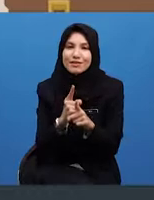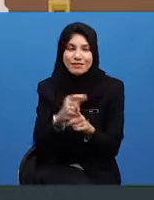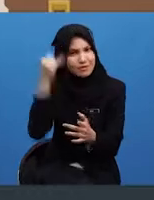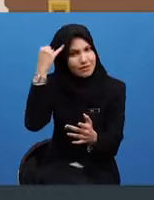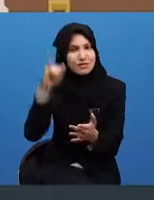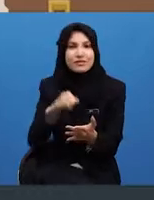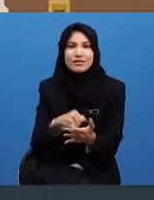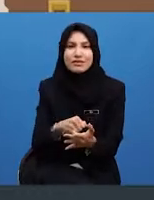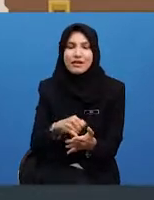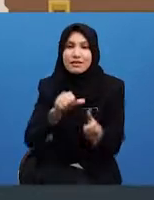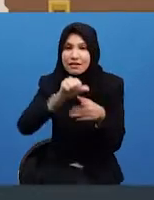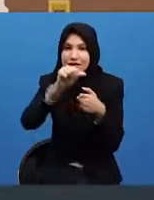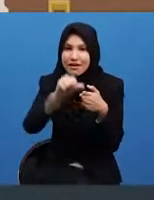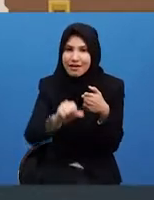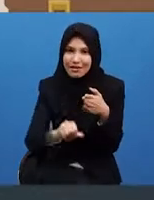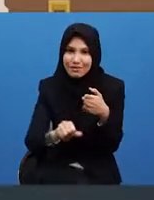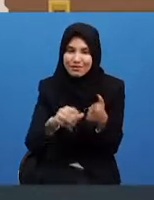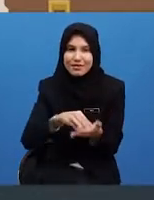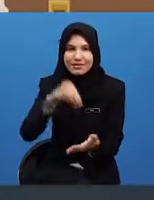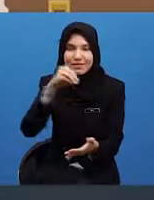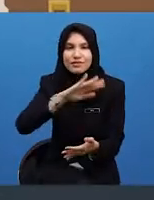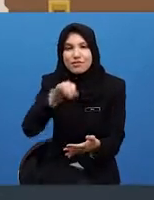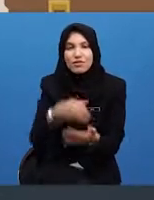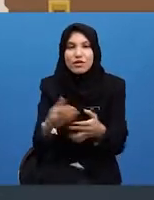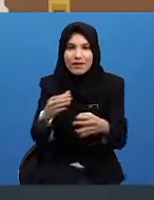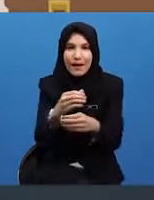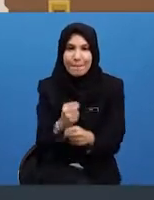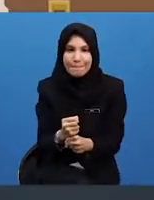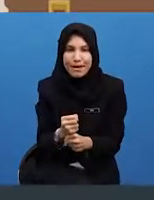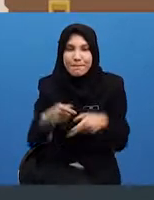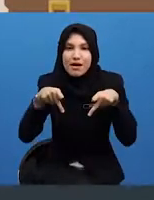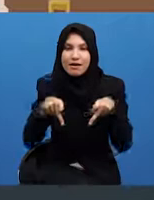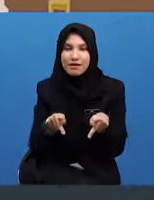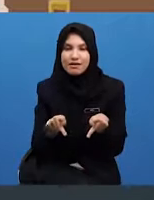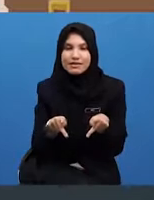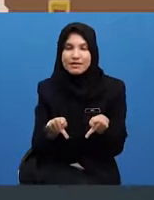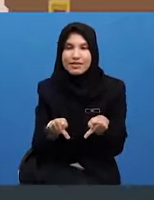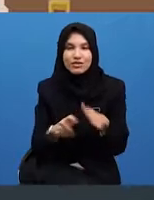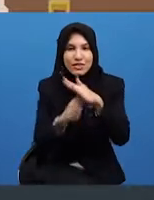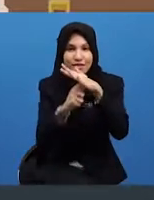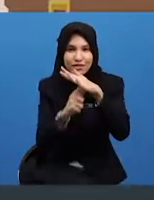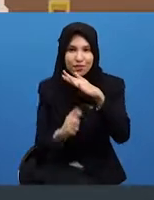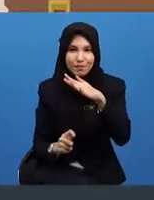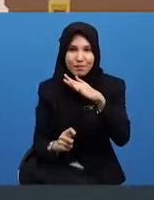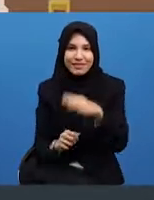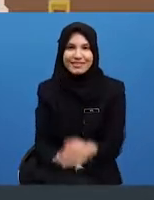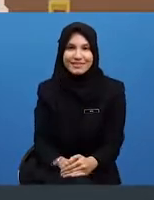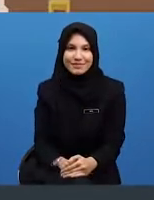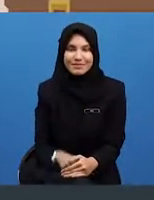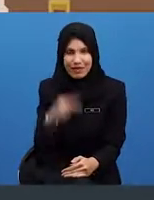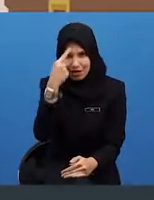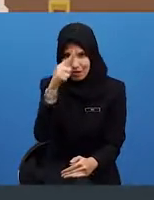yakin di akhir pembelajaran ini, anda semua akan dapat menguasai konsep ketumpatan.